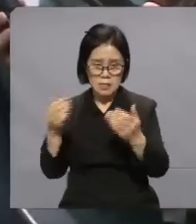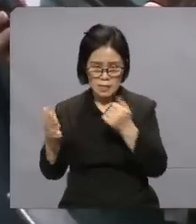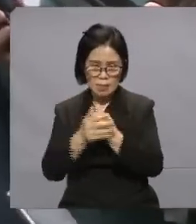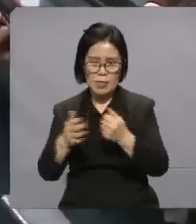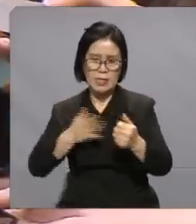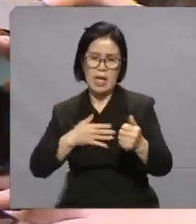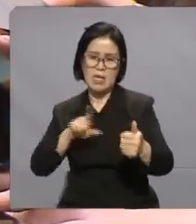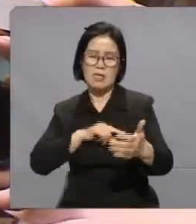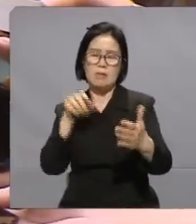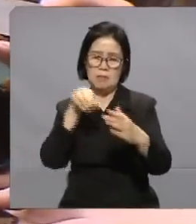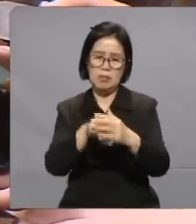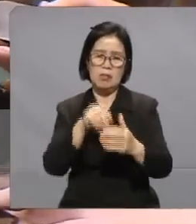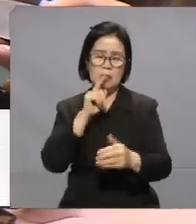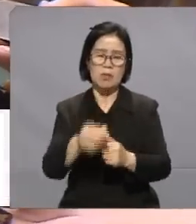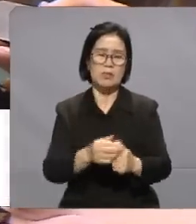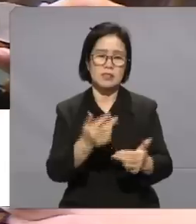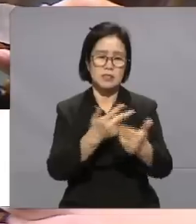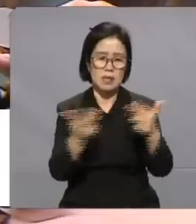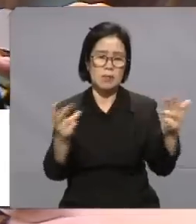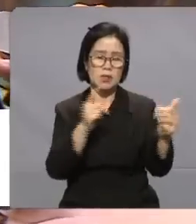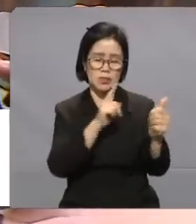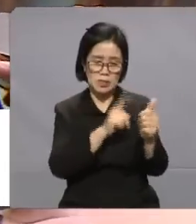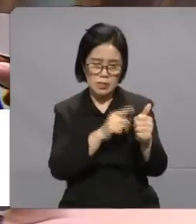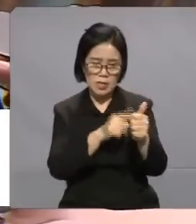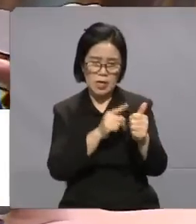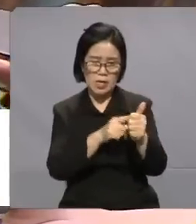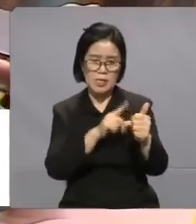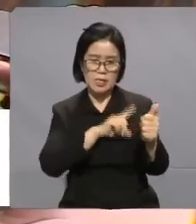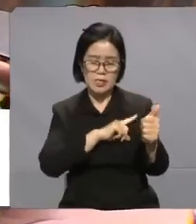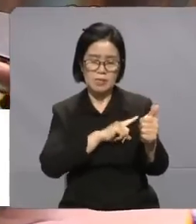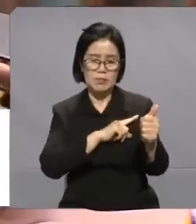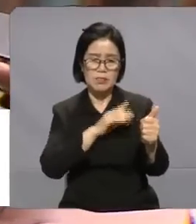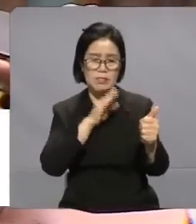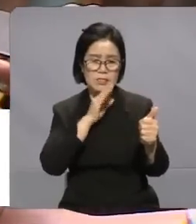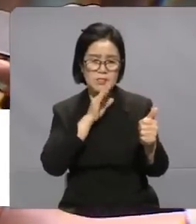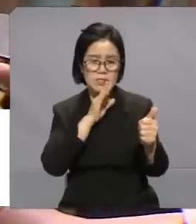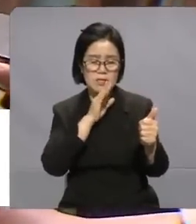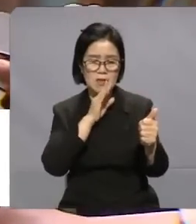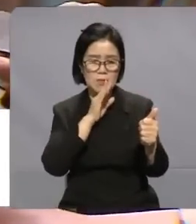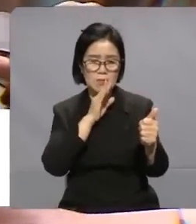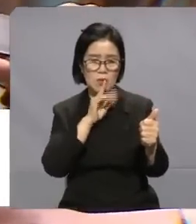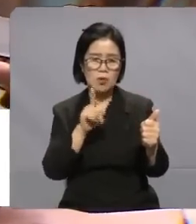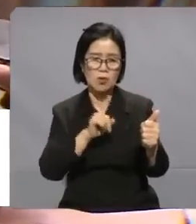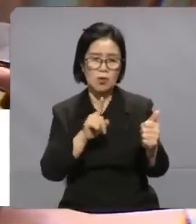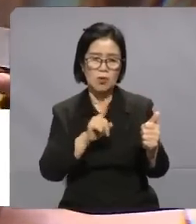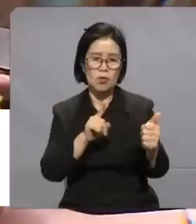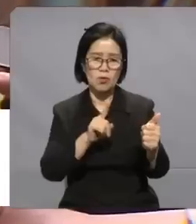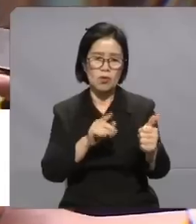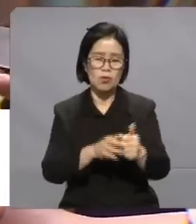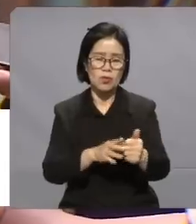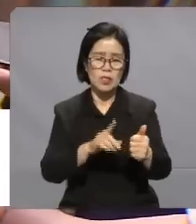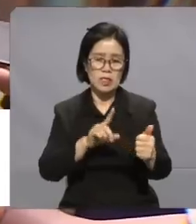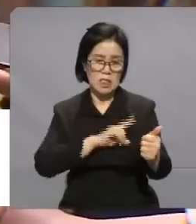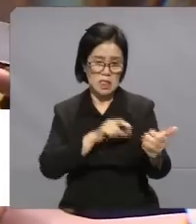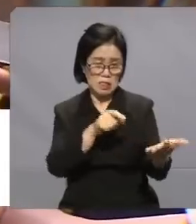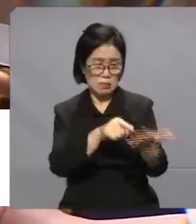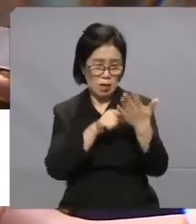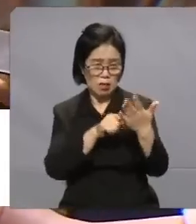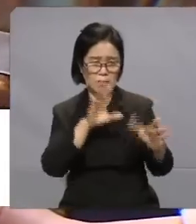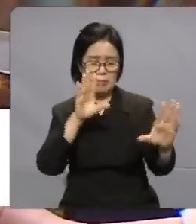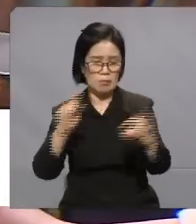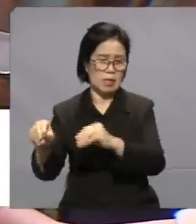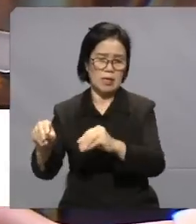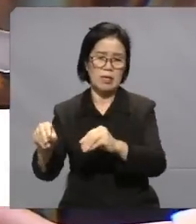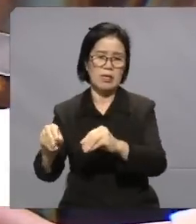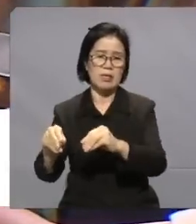말했습니다. 이재명 지사 그 당시에는 이름은 사실상 뭐라고 그럴까요? 불문율이라고 할까요?